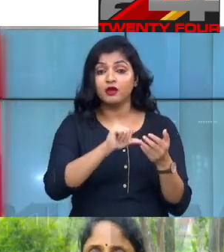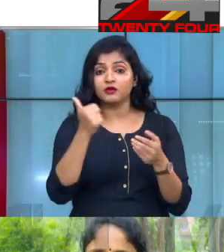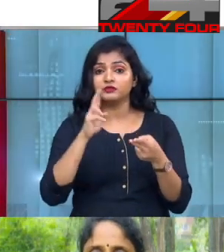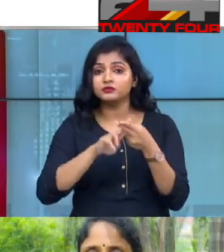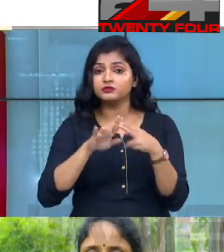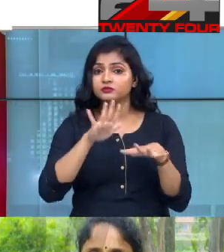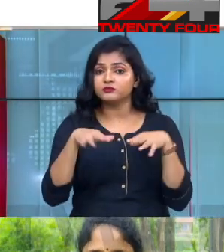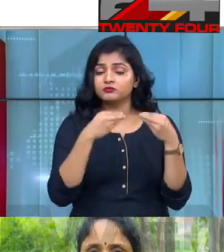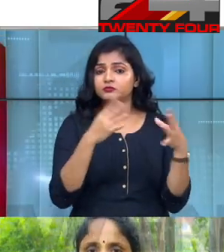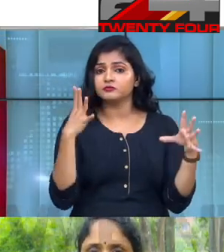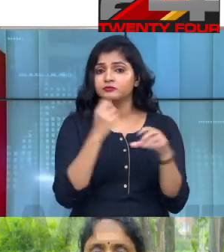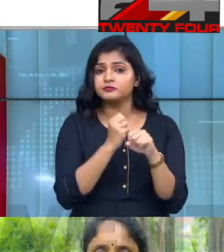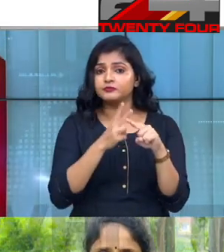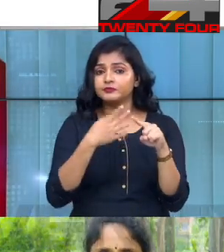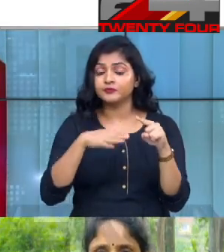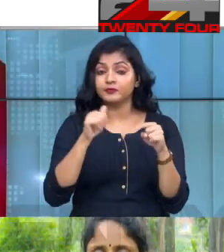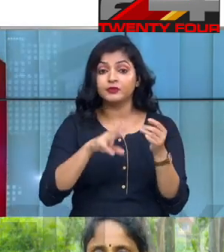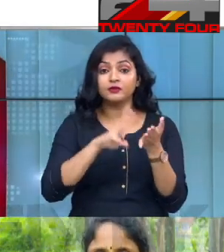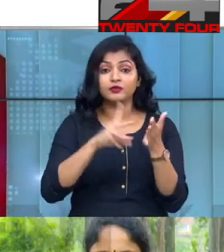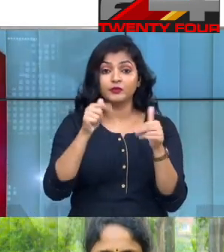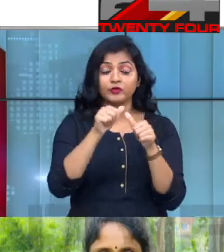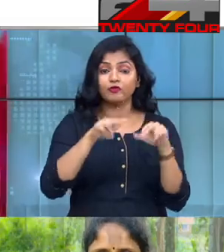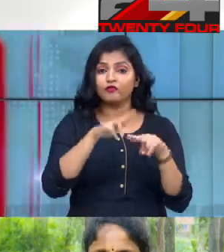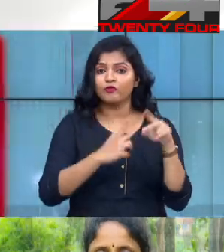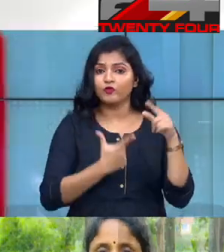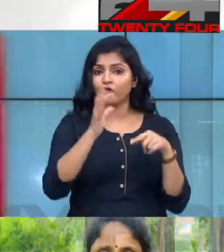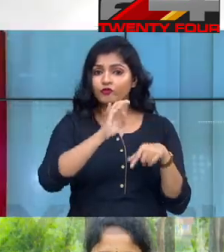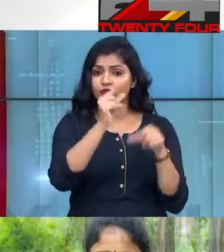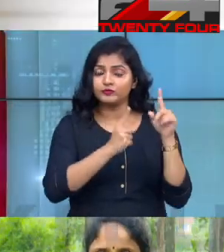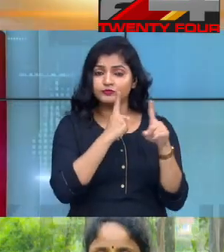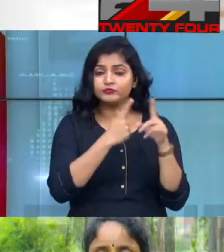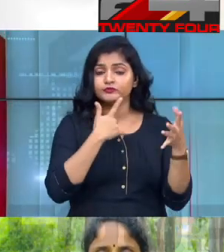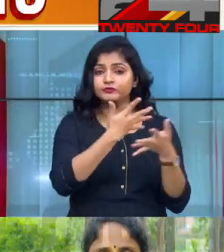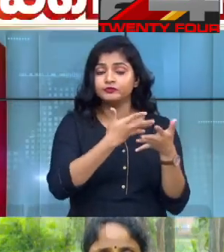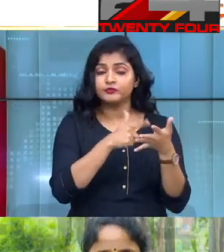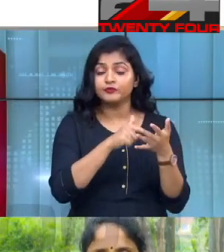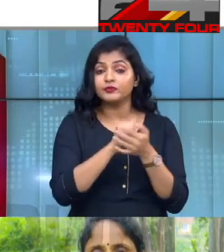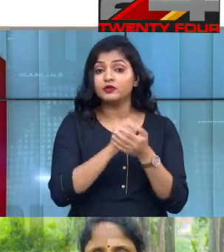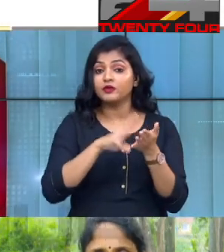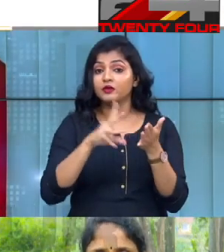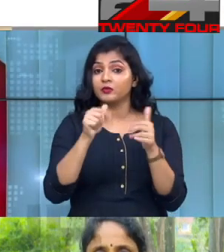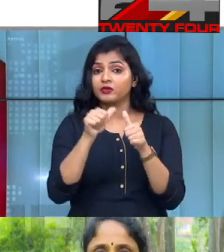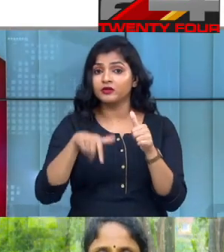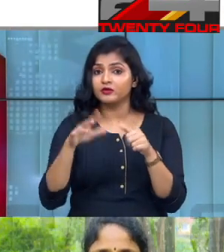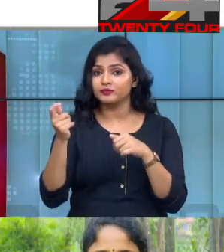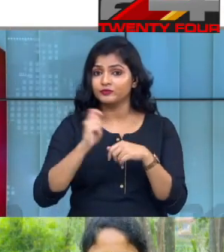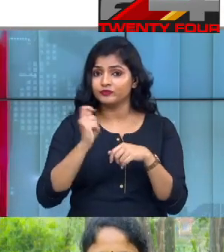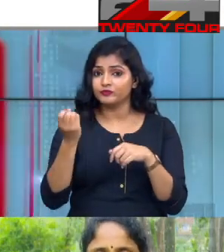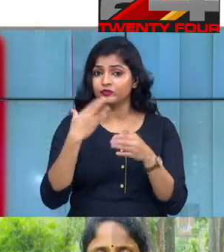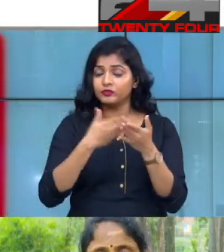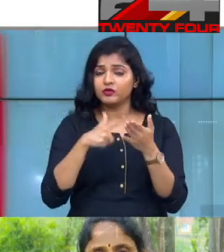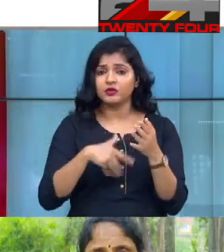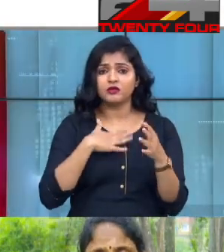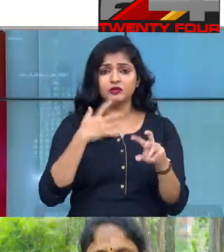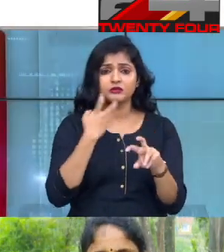ഒരുക്കിയിട്ടില്ല. അങ്ങനെയാണ് ഇപ്പോൾ ടി സിദ്ദിഖ് MLA വനംവകുപ്പ് ഉദ്യോഗസ്ഥരുമായി ചർച്ച നടത്താനെത്തിയത്. അദ്ദേഹത്തിന്റെ വാക്കുകൾ നമ്മൾ കേട്ടു. ക്രൂരമായ ഒരു നടപടി, ഒരിക്കലും